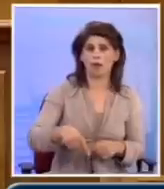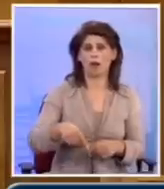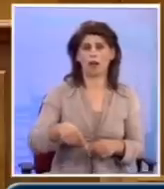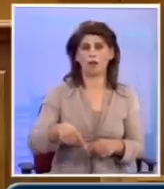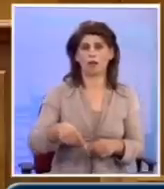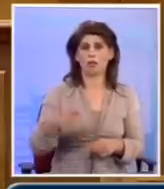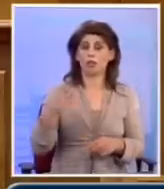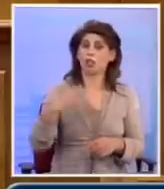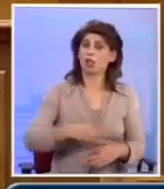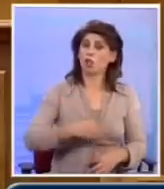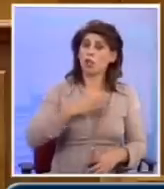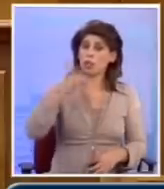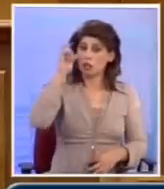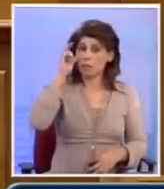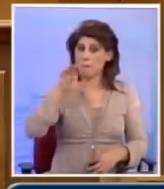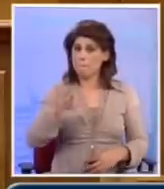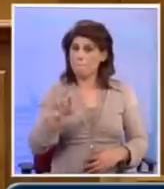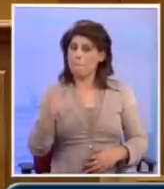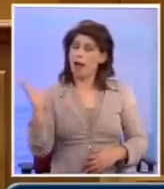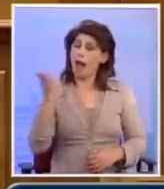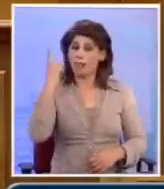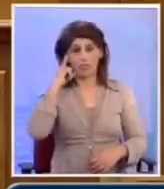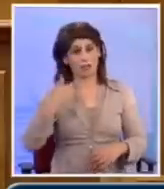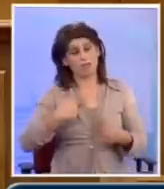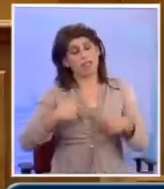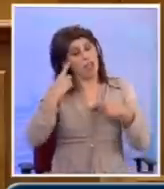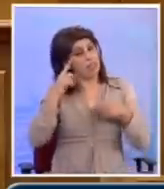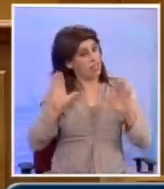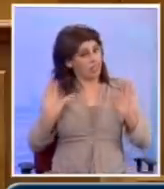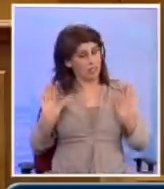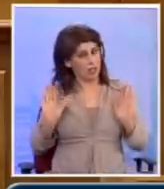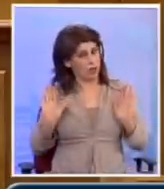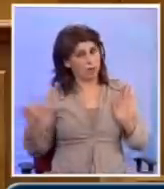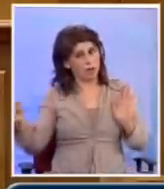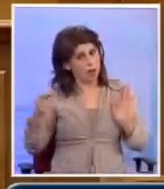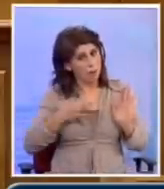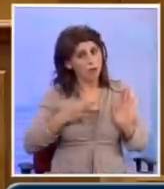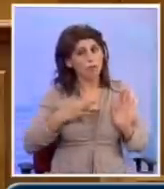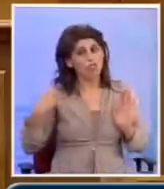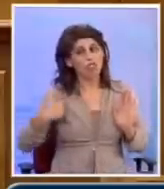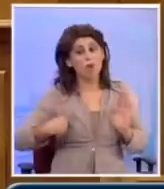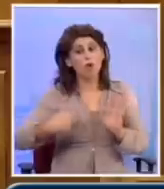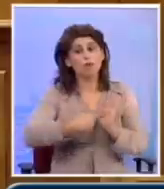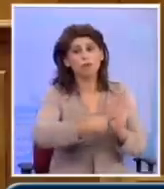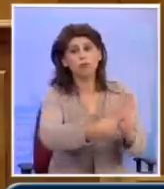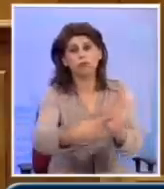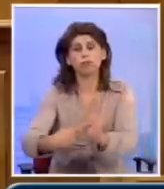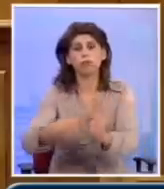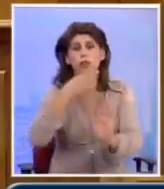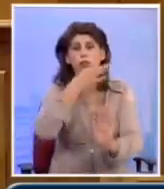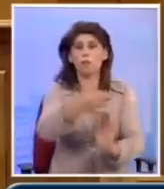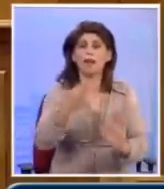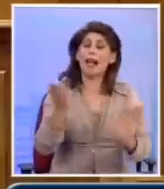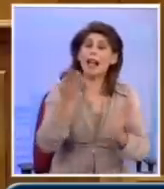τον κύριο Σαμαρά, που μάλλον κάτι θα ξέρει που εμείς δεν γνωρίζουμε, να μας το πει όμως δημόσια, το μάθουμε, ότι